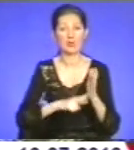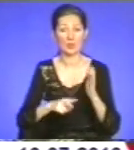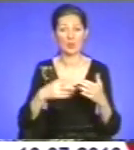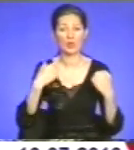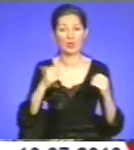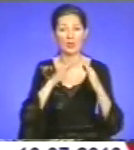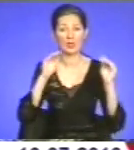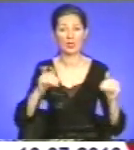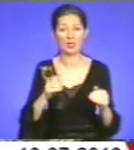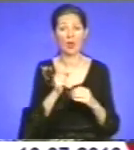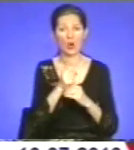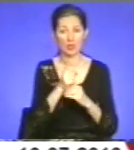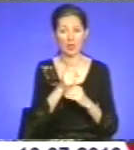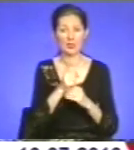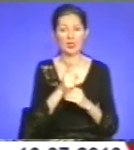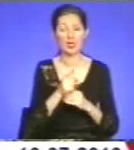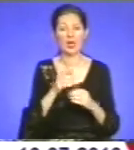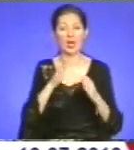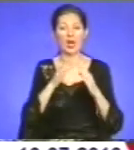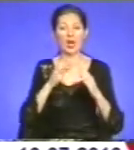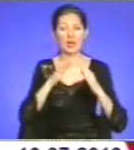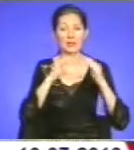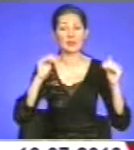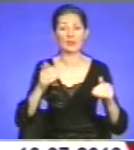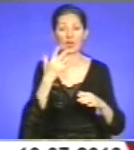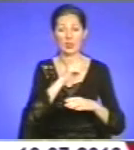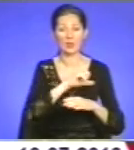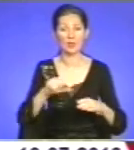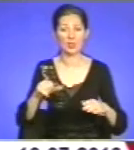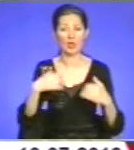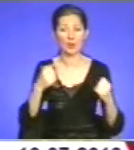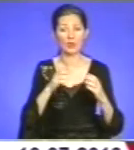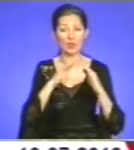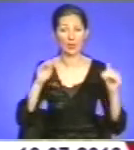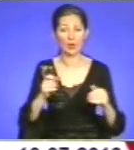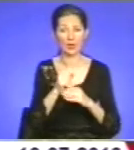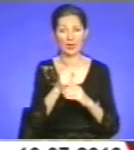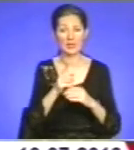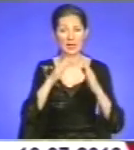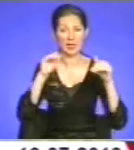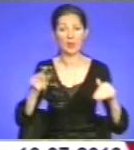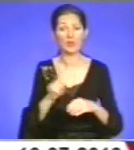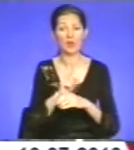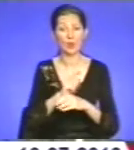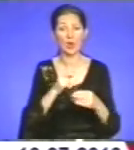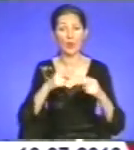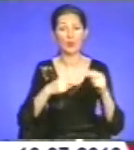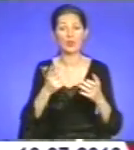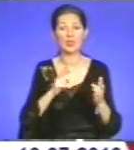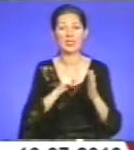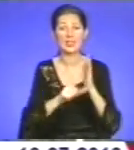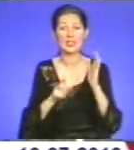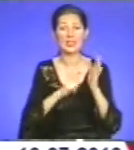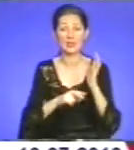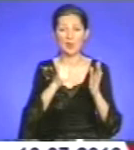11 стаціонарних заміських оздоровчих табори. 11 дитячих таборів Тернопілля збудовані ще у 60-70-х